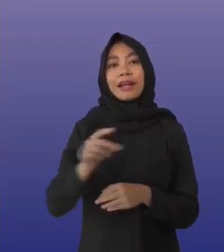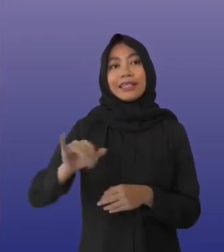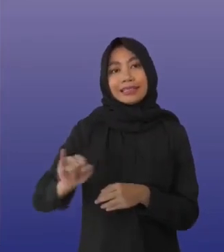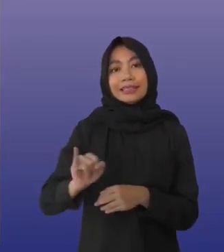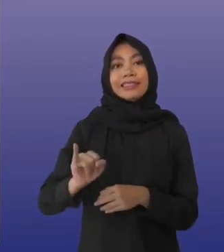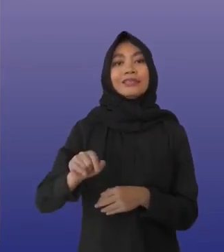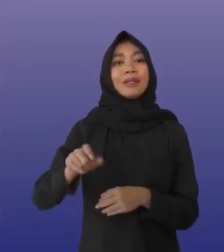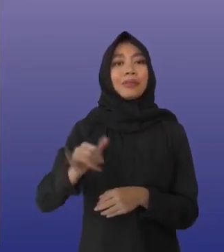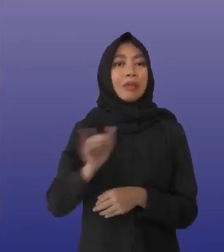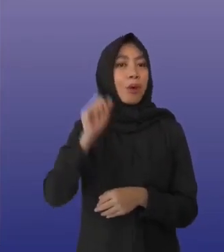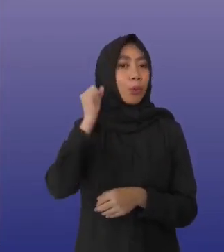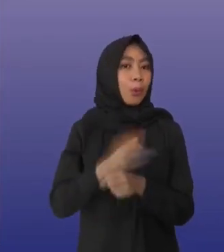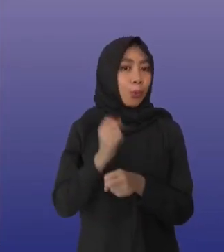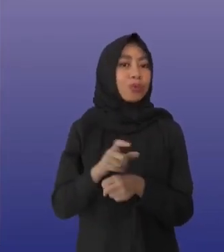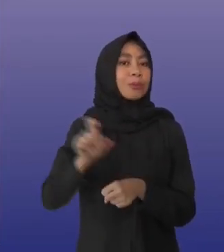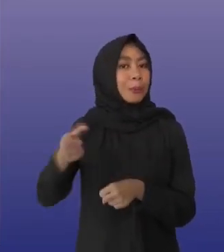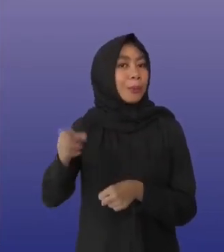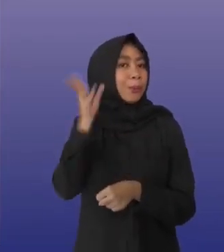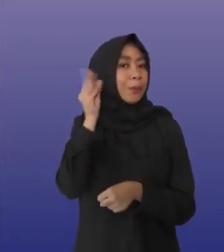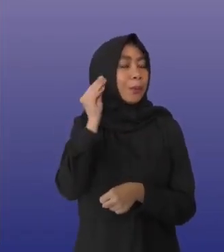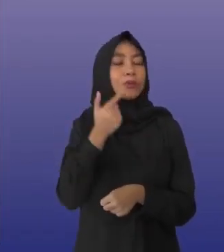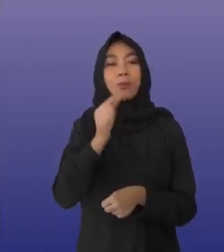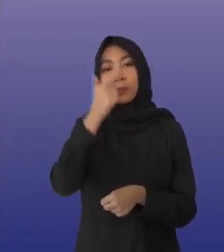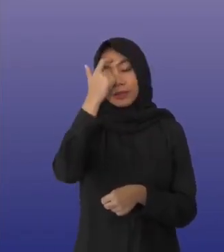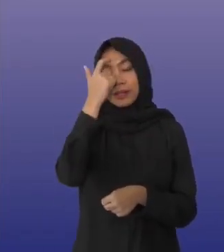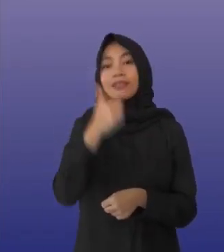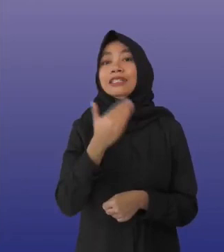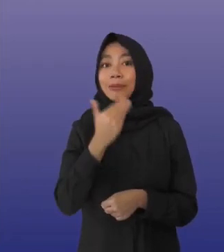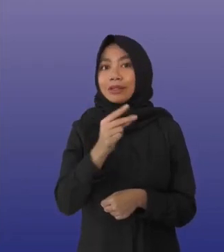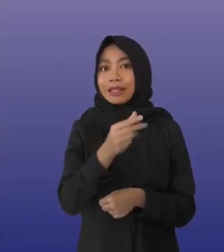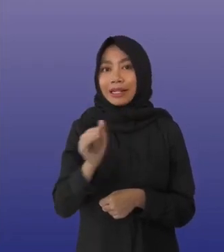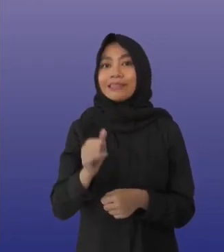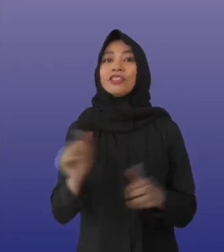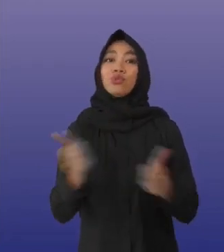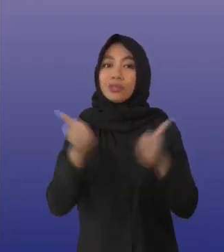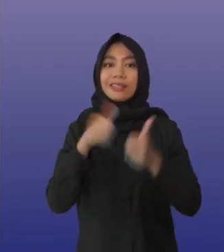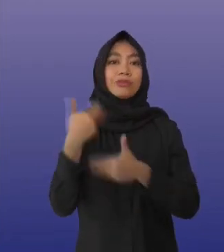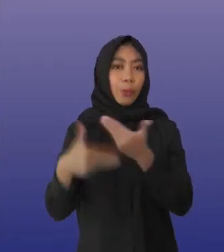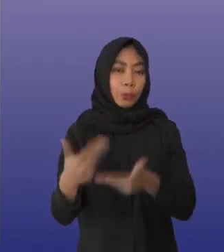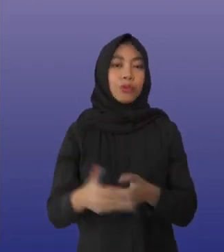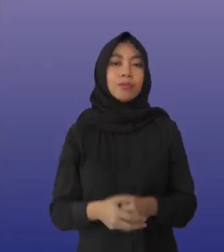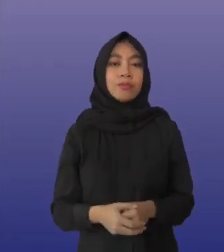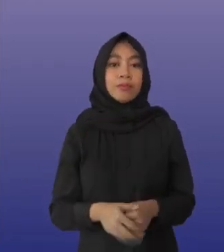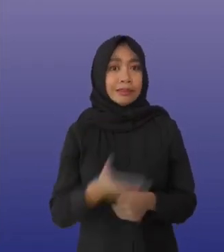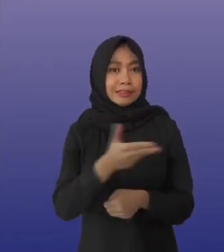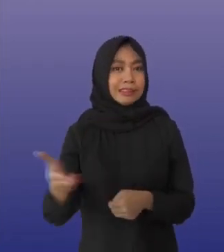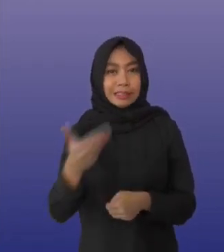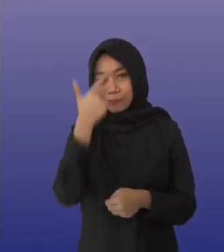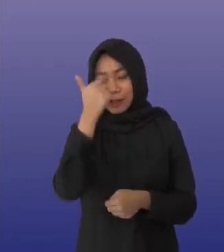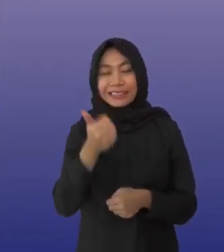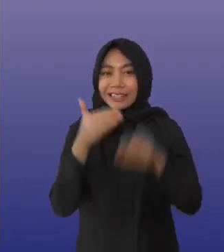bersama guru. Terima kasih RRI. Dan sukses selalu. Tetap belajar yang serius meskipun di